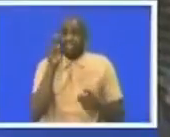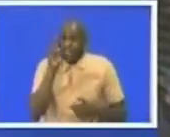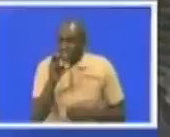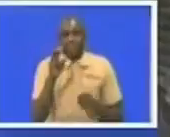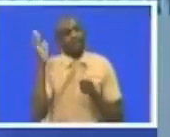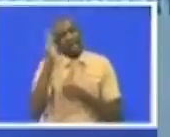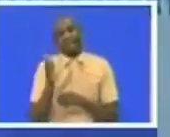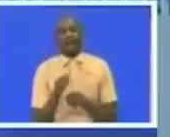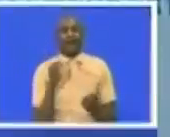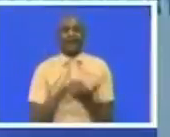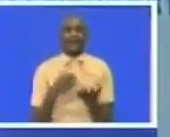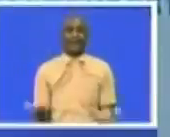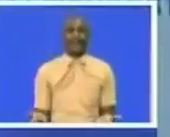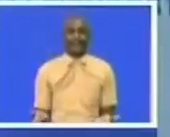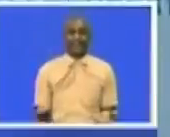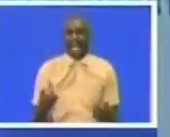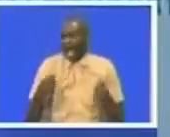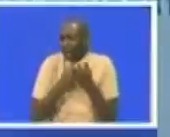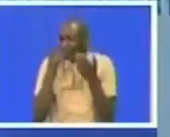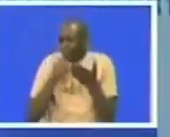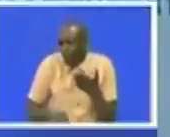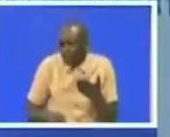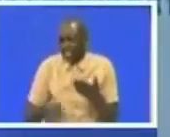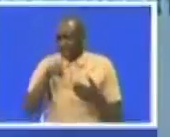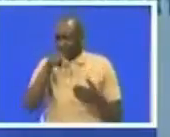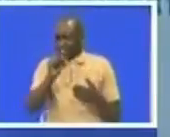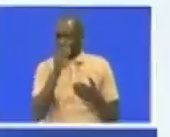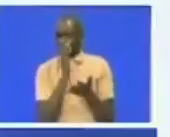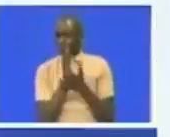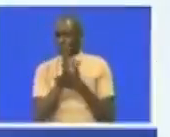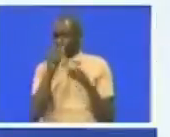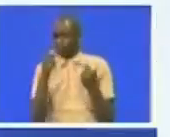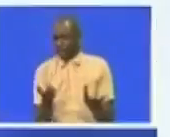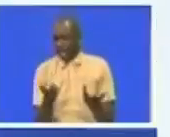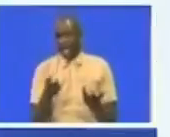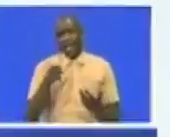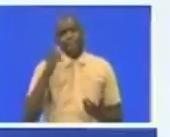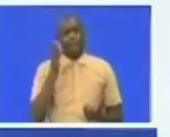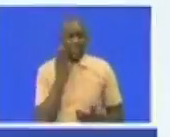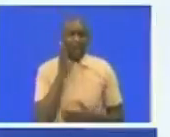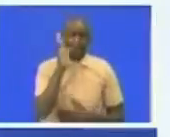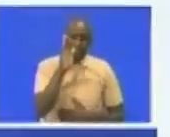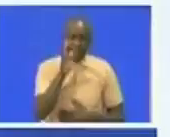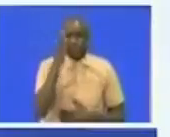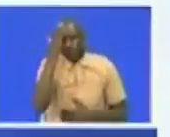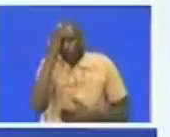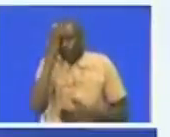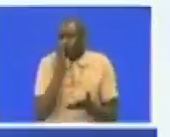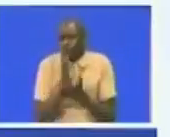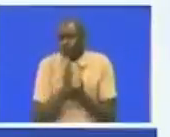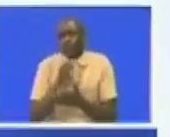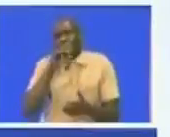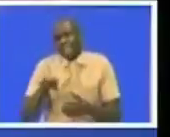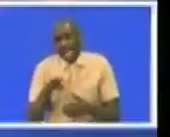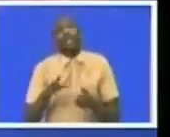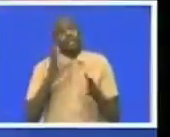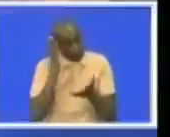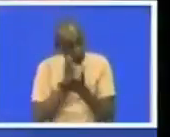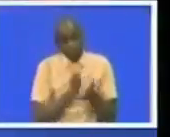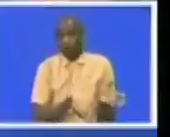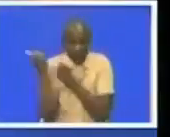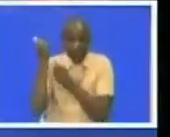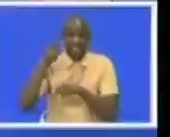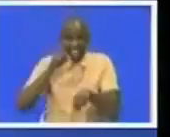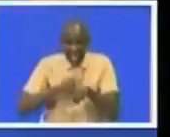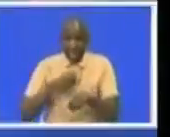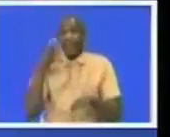on him again. Aidha, ili kujua chimbuko lake halisi, tulimtafuta mamake mzazi aliyekiri kweli mwanawe alitoweka baada